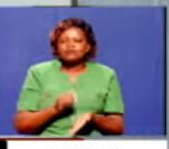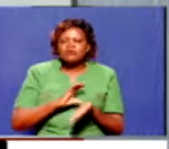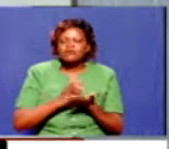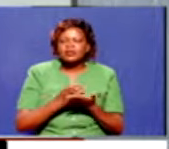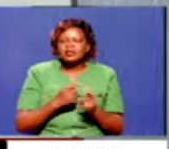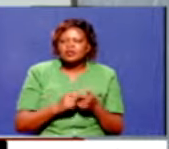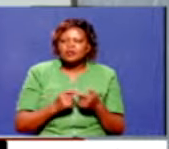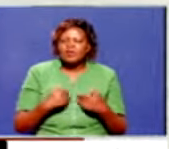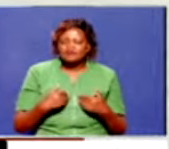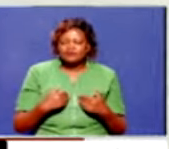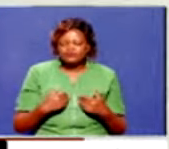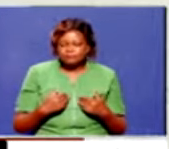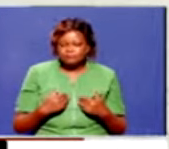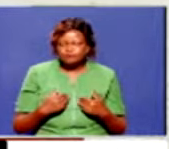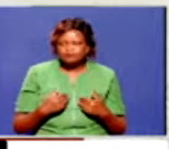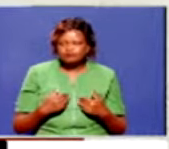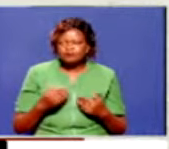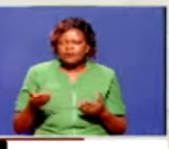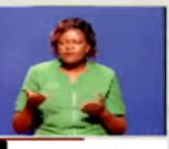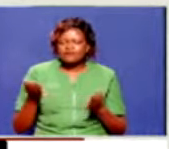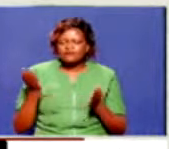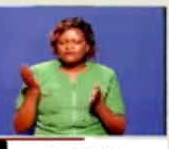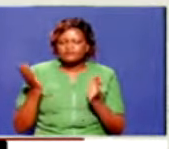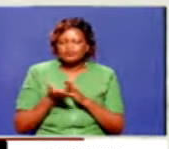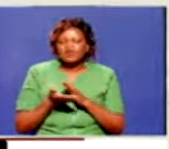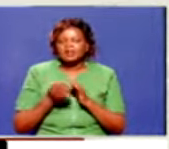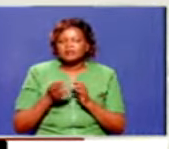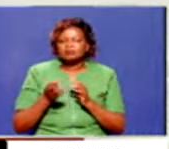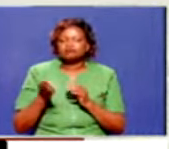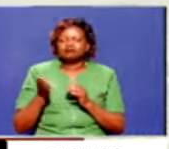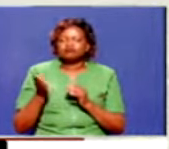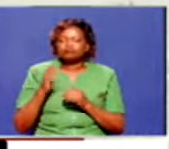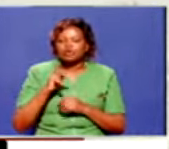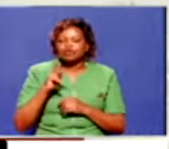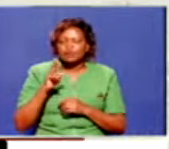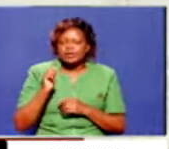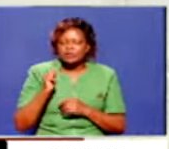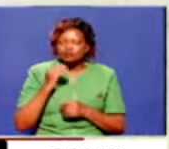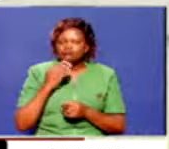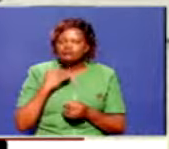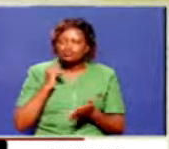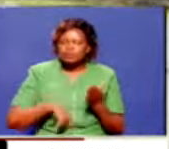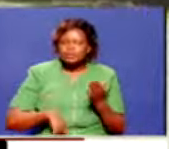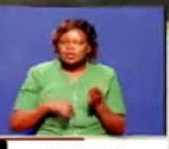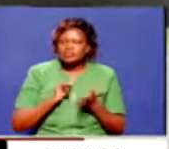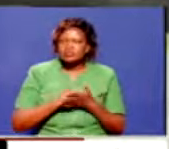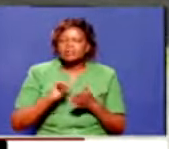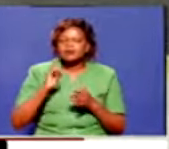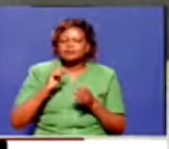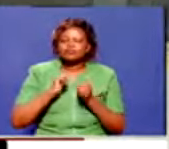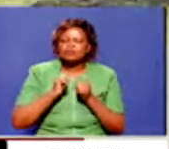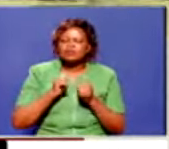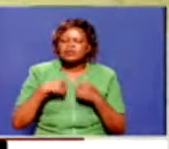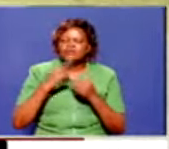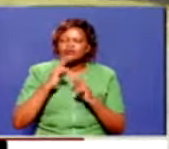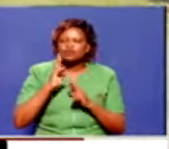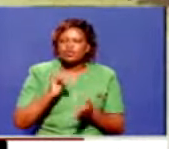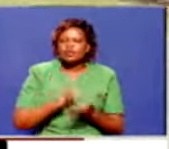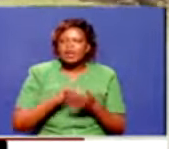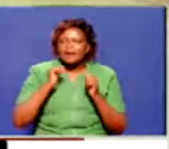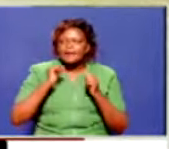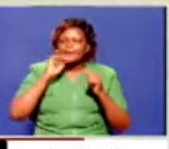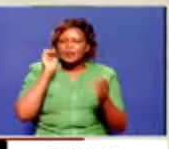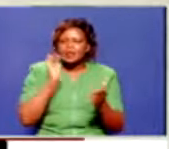have filed returns. Bari Otieno aliitaka wizara ya michezo kuhakikisha kuwa wanatoa matokeo ya kuaminika na ya